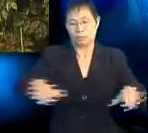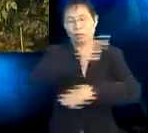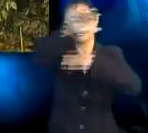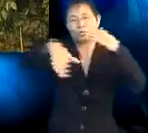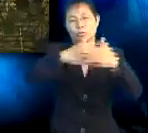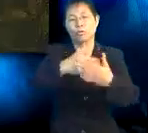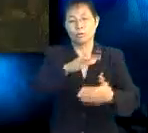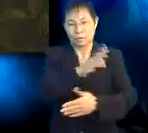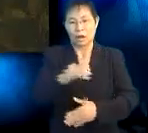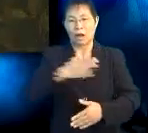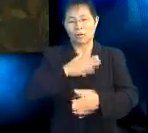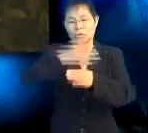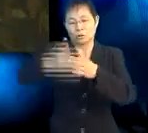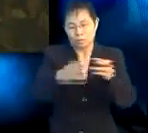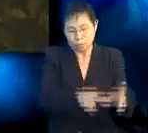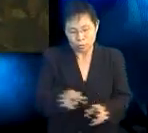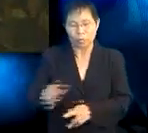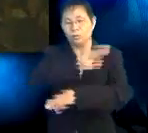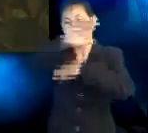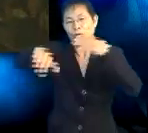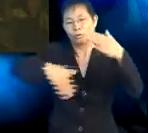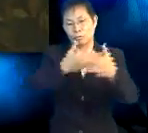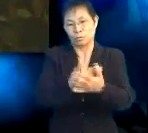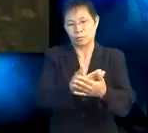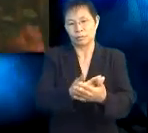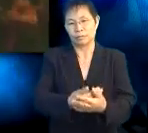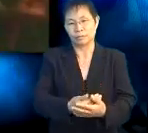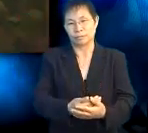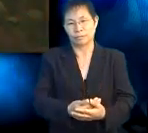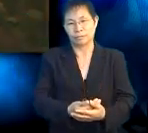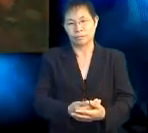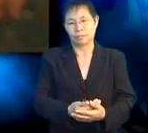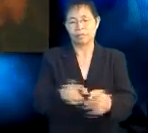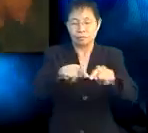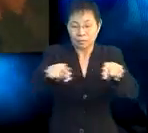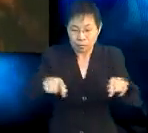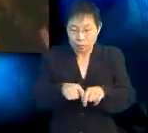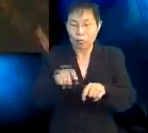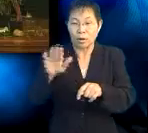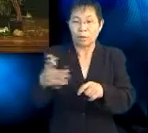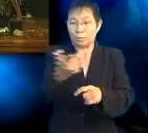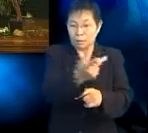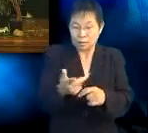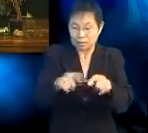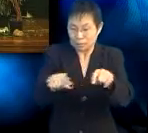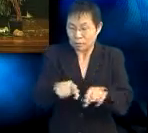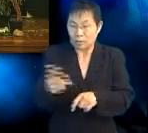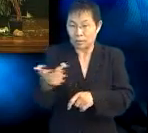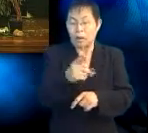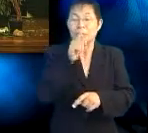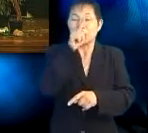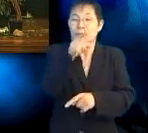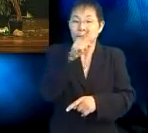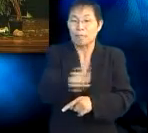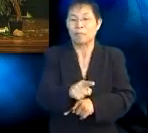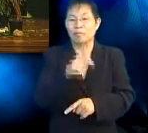segala-galanya. Dan aku juga yang telah merancangkan segala-galanya. Tempat kamu bertiga, sememangnya